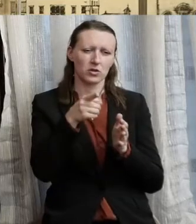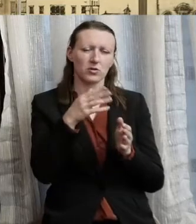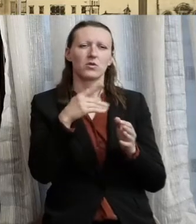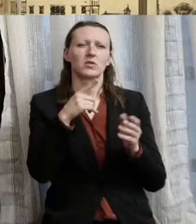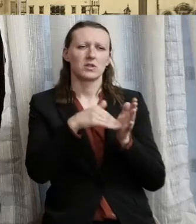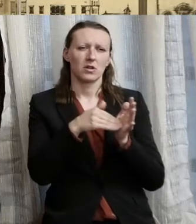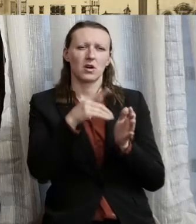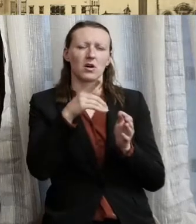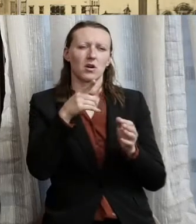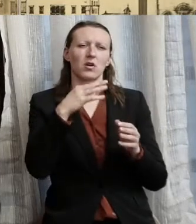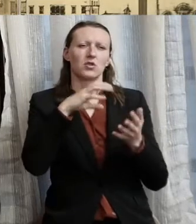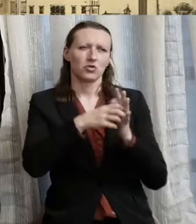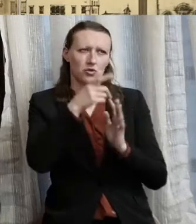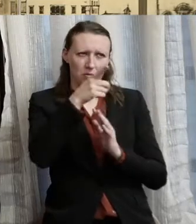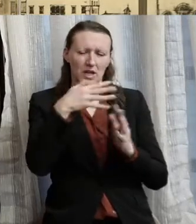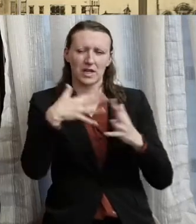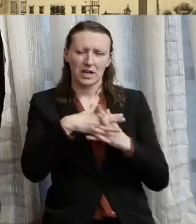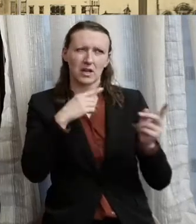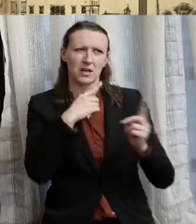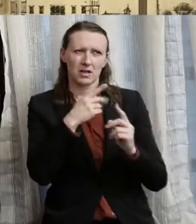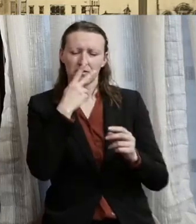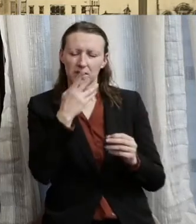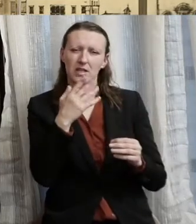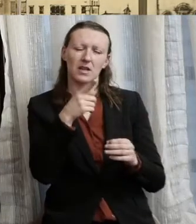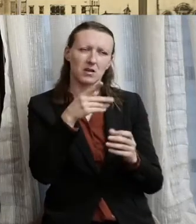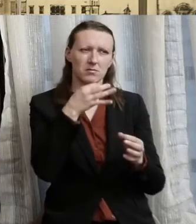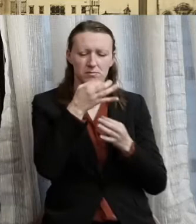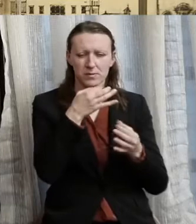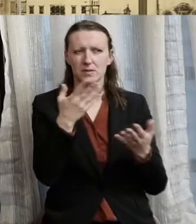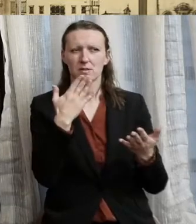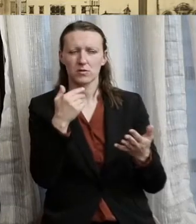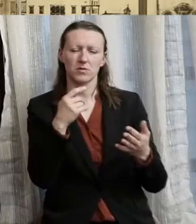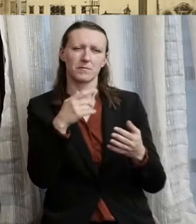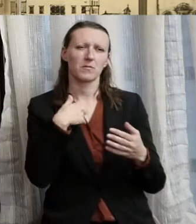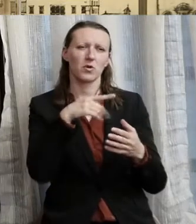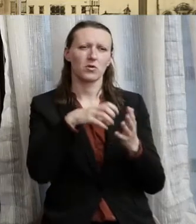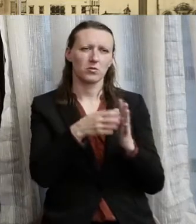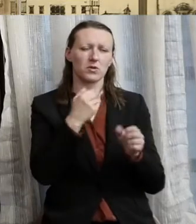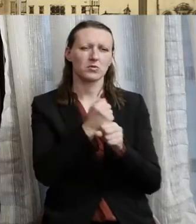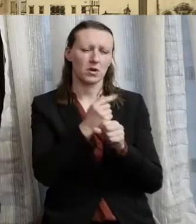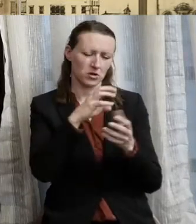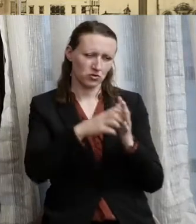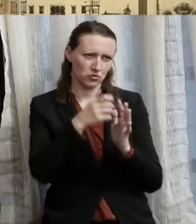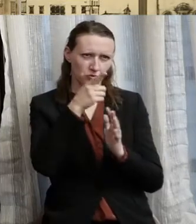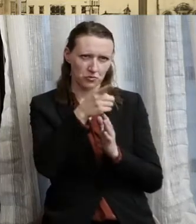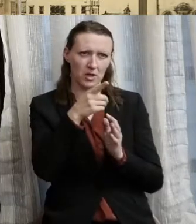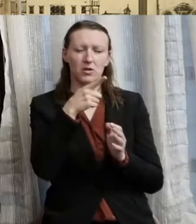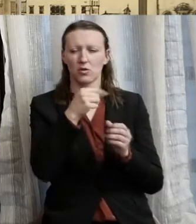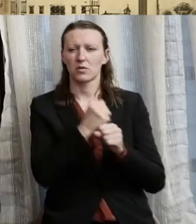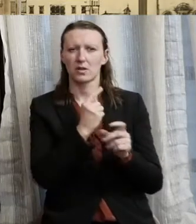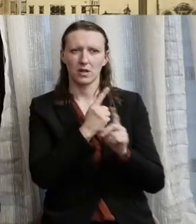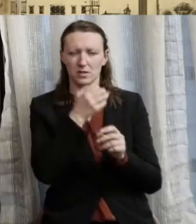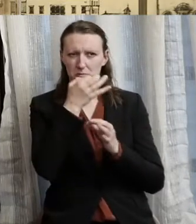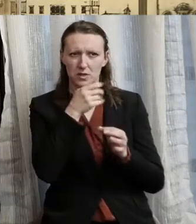smo zadužili također odjele i županijski i gradski da porade na tome i moj tim ljudi u suradnji sa županijskim na tome